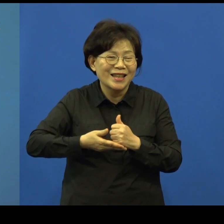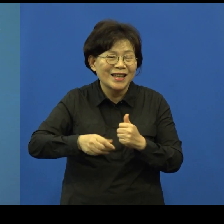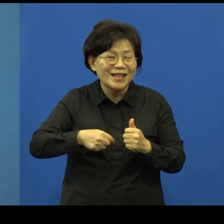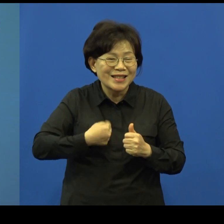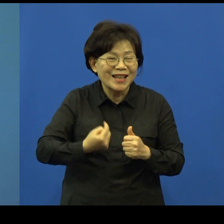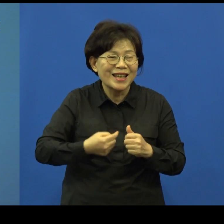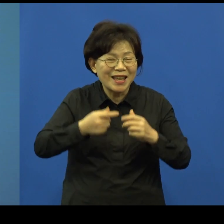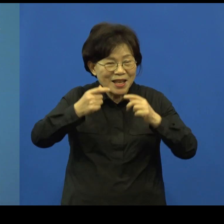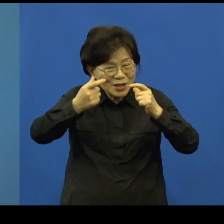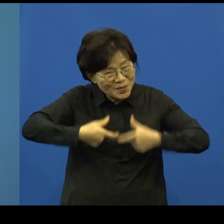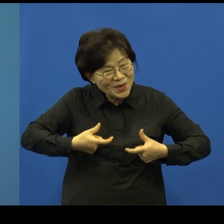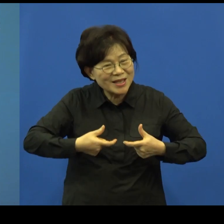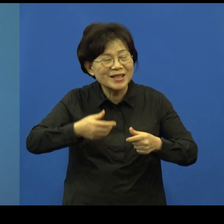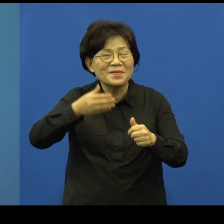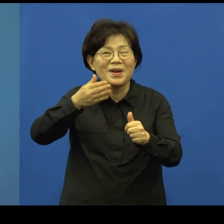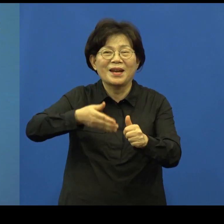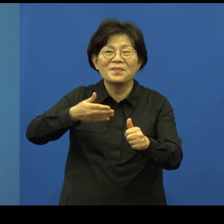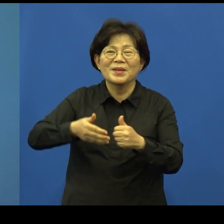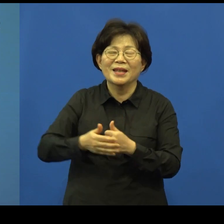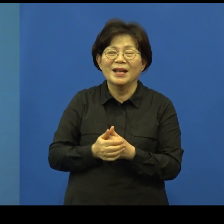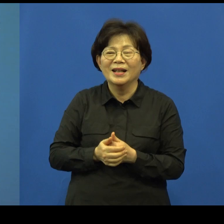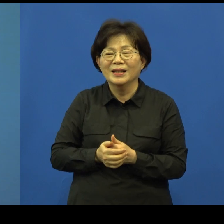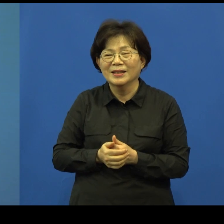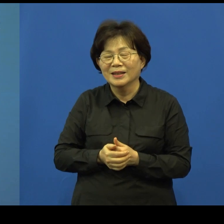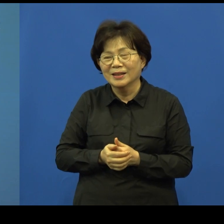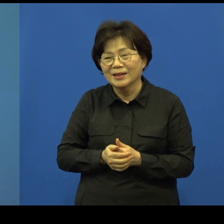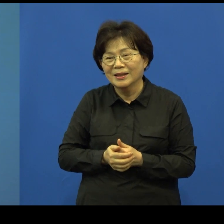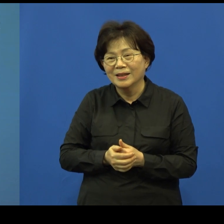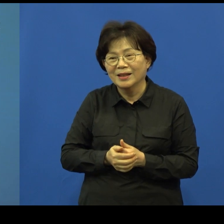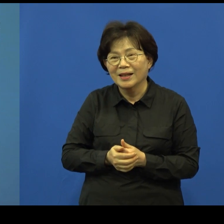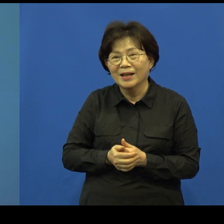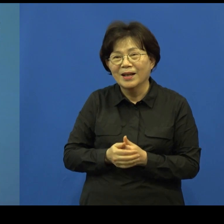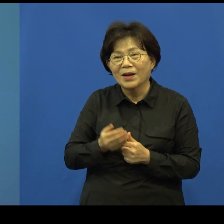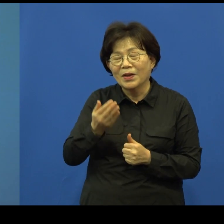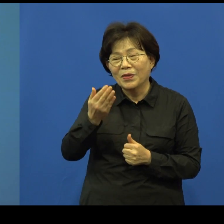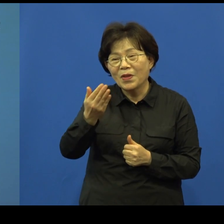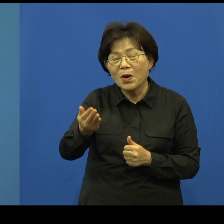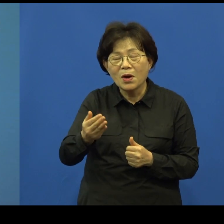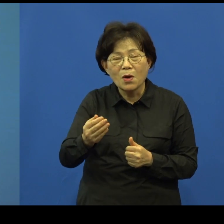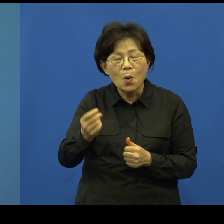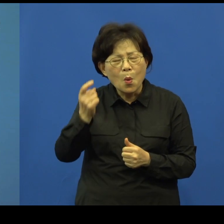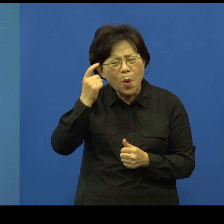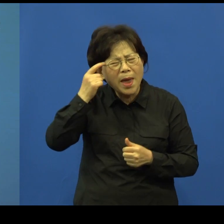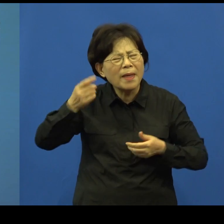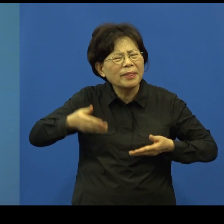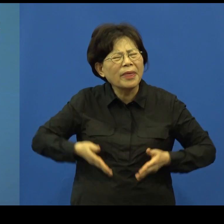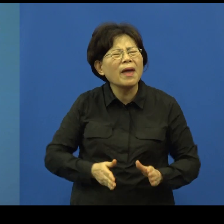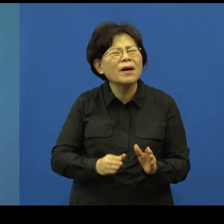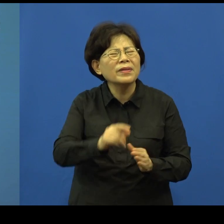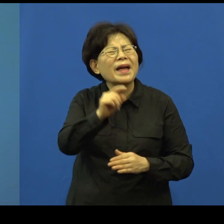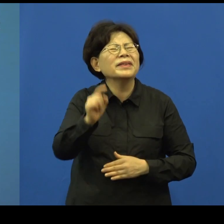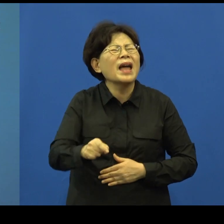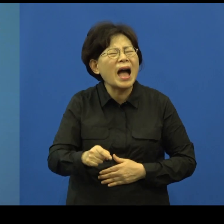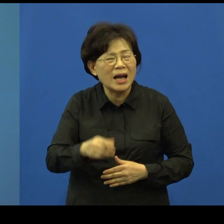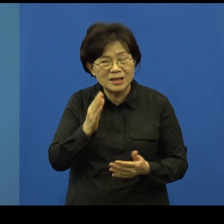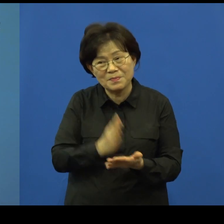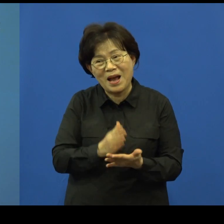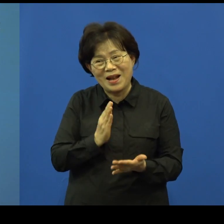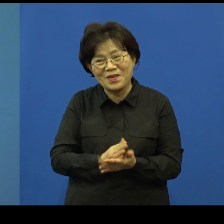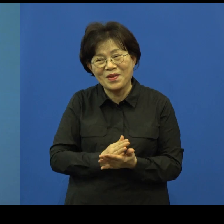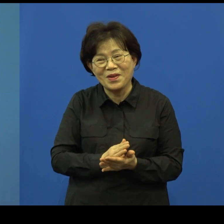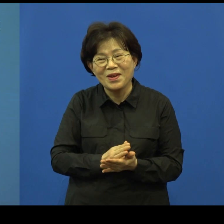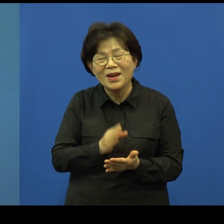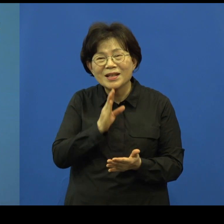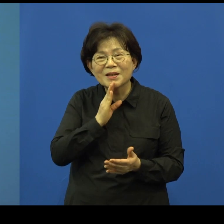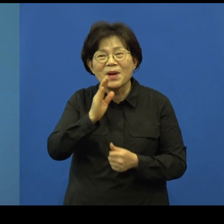자기에게 선포를 하세요. 네. 넌 어떻게 하다가 태어났니? 이러지 말고, 넌